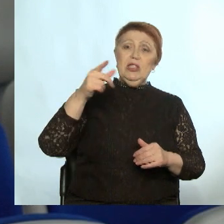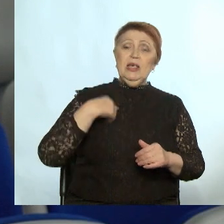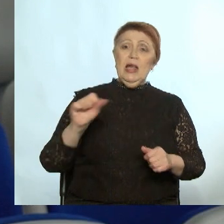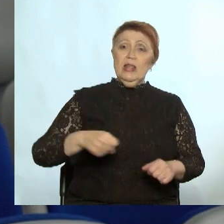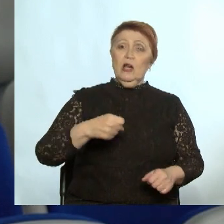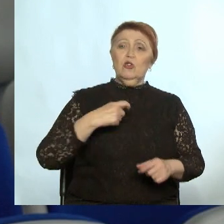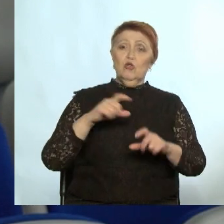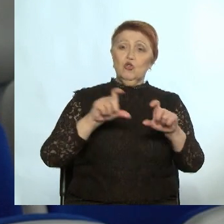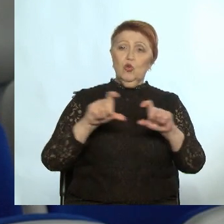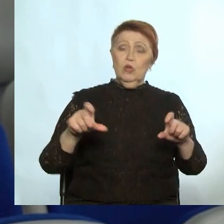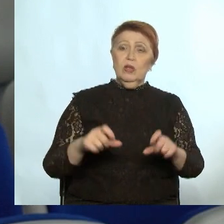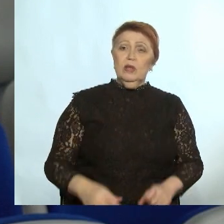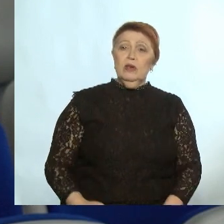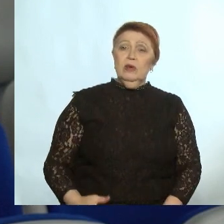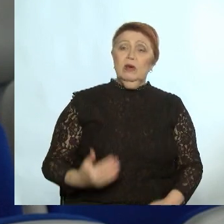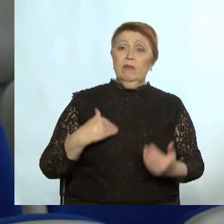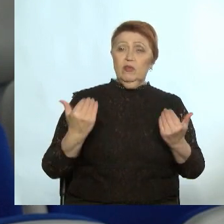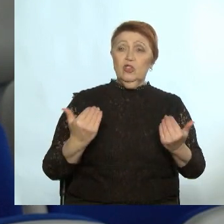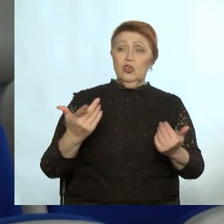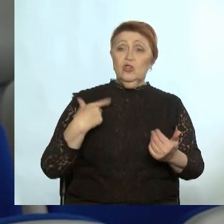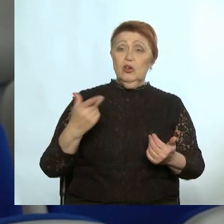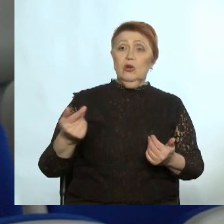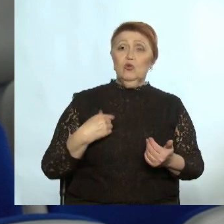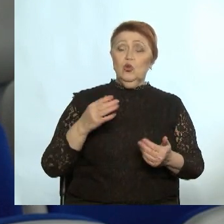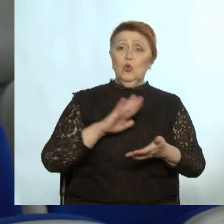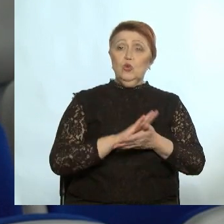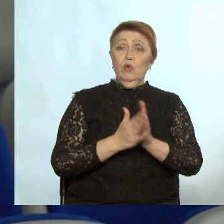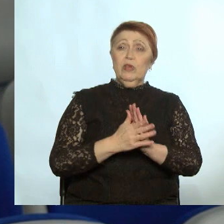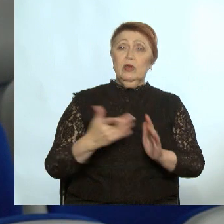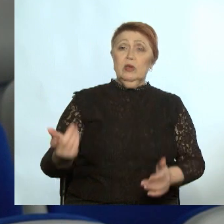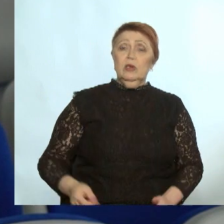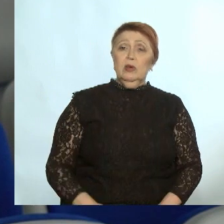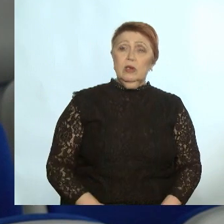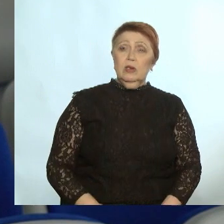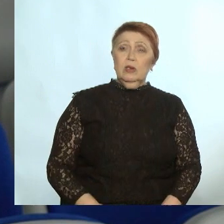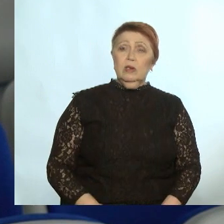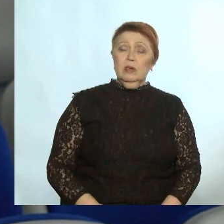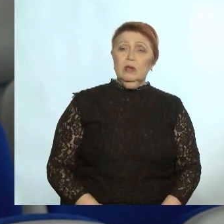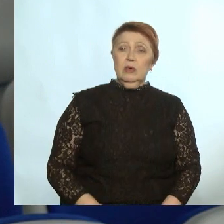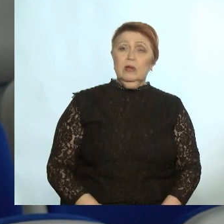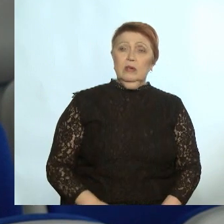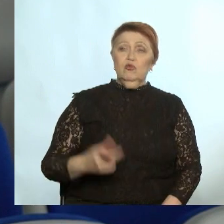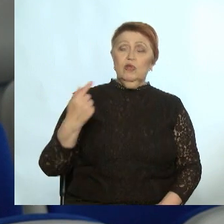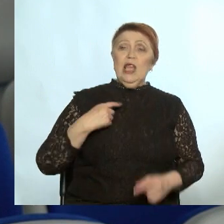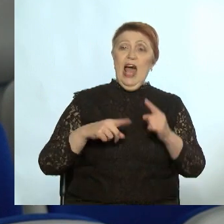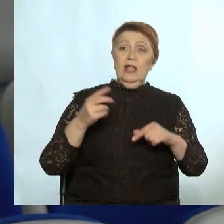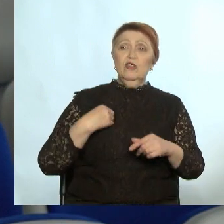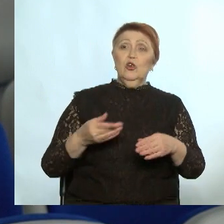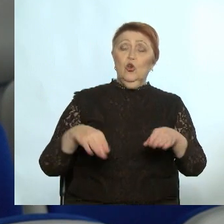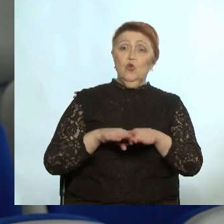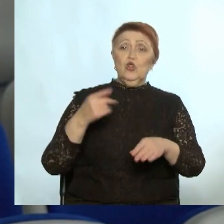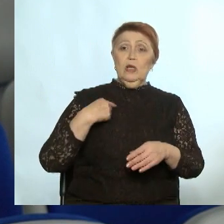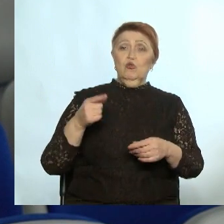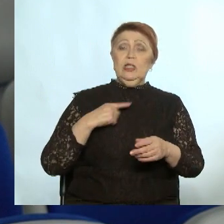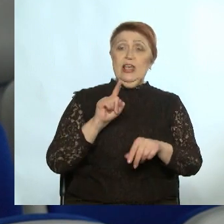школу в нынешних условиях, то есть один из членов семьи, он должен просто тоже записаться в эту хоккейную школу. Потому что